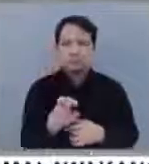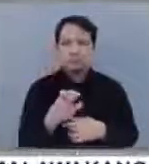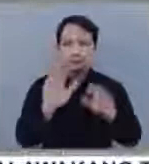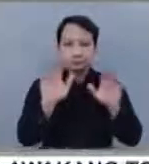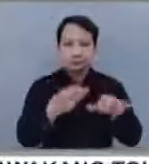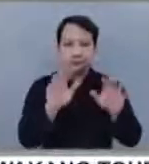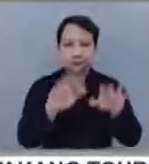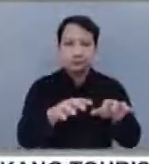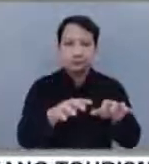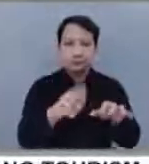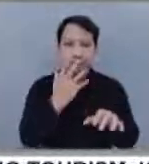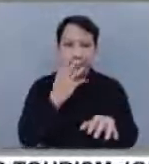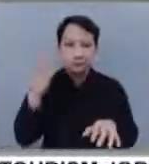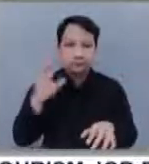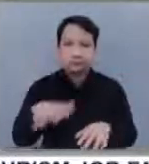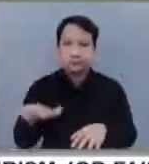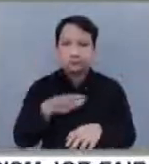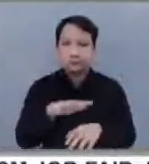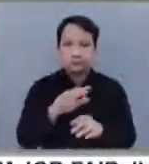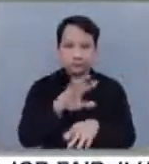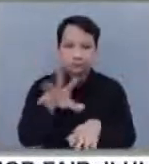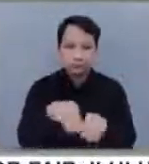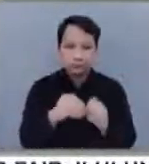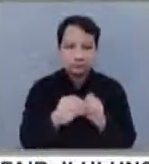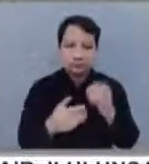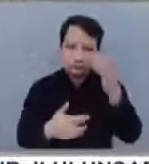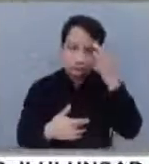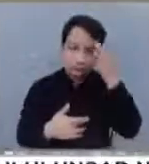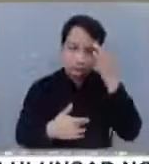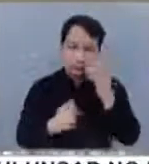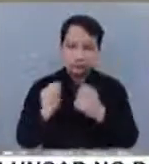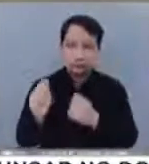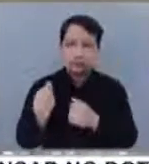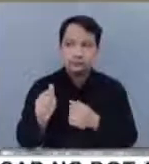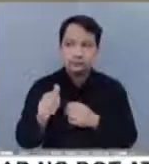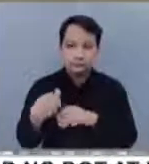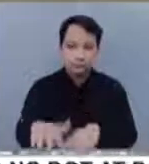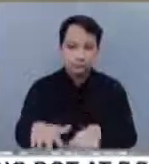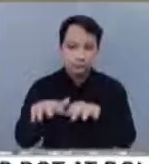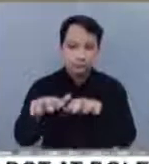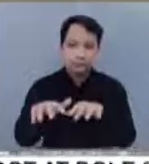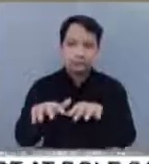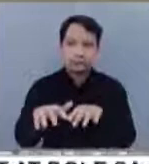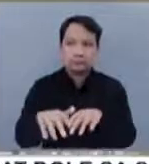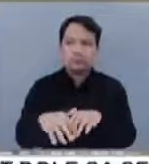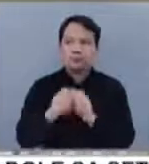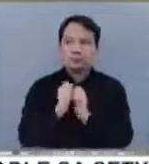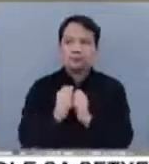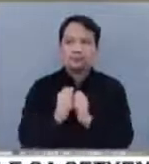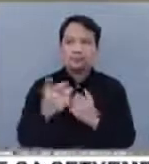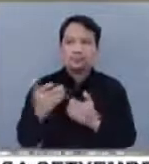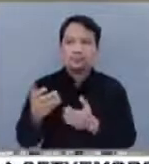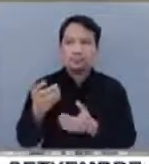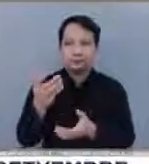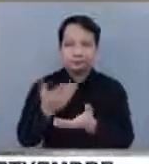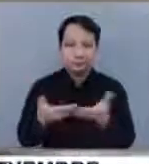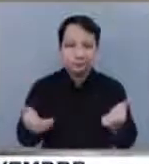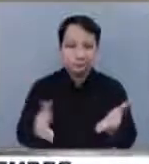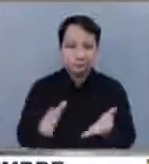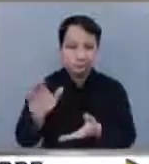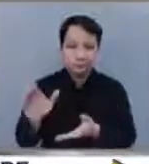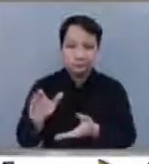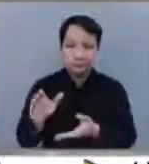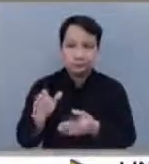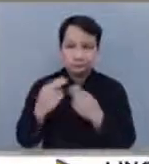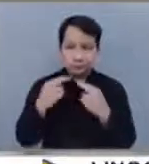init. Kasama na riyan ang mga sakit na makukuha sa paglusong sa baha. Kabilang yan sa mga tinalakay sa programang Balitaan sa Maynila